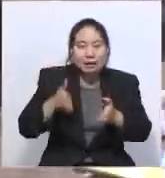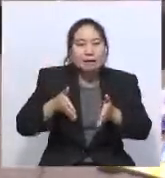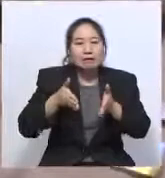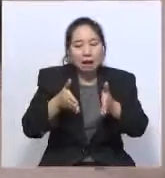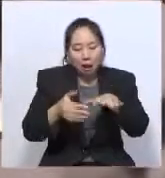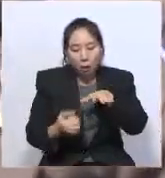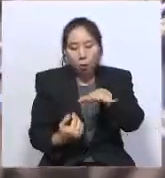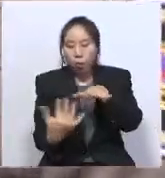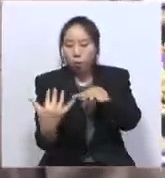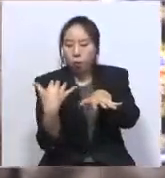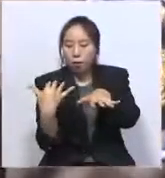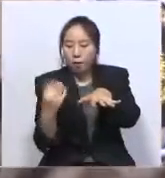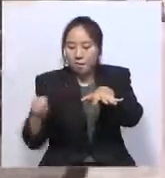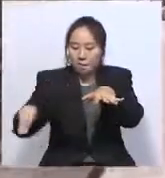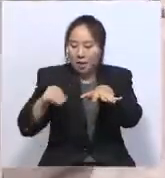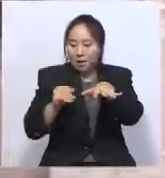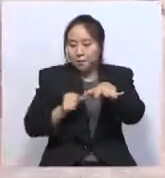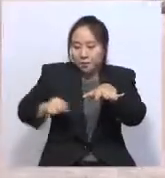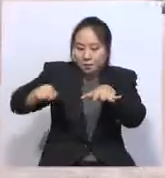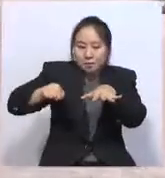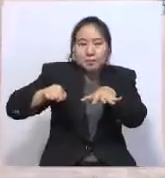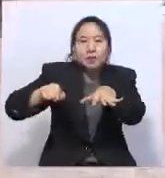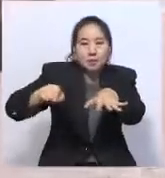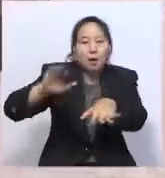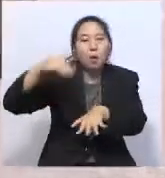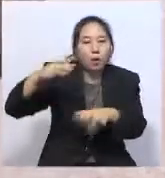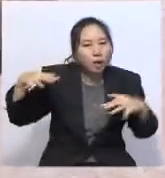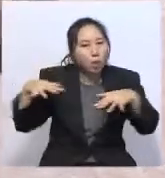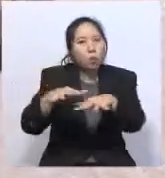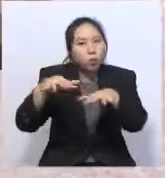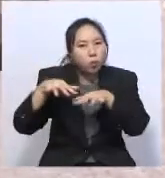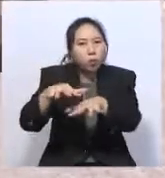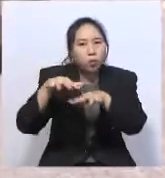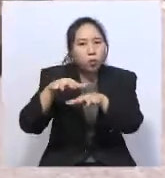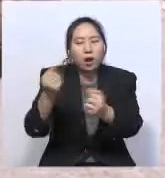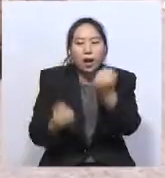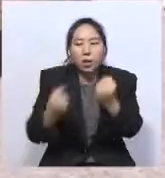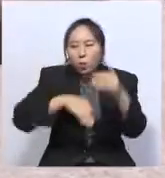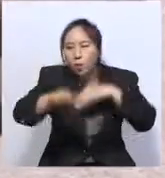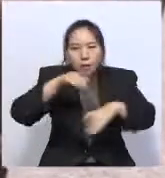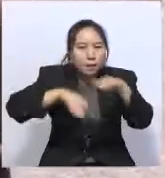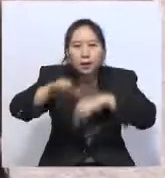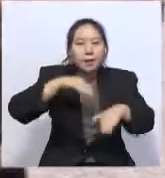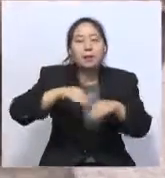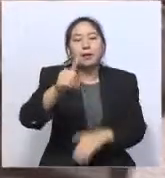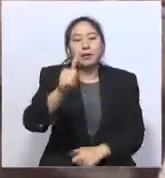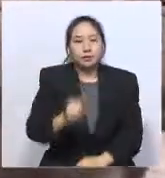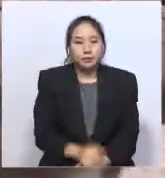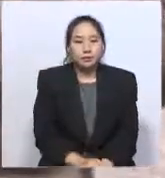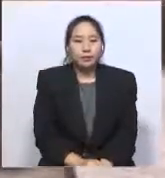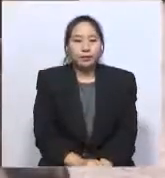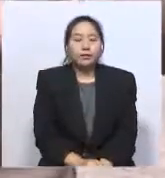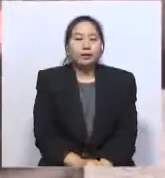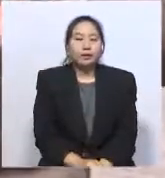ษบริเวณก่อนทางขึ้นต่างระดับบางปะอินเพื่อเร่งระบายรถที่จะมุ่งหน้ามาถนนพหลโยธินนะครับใน